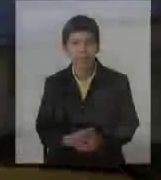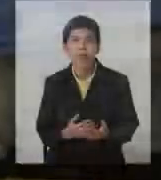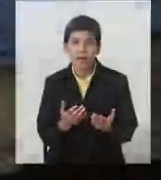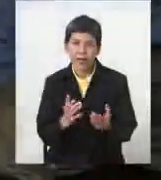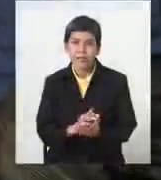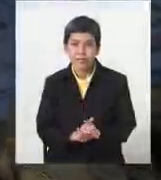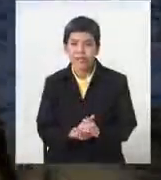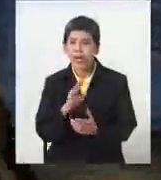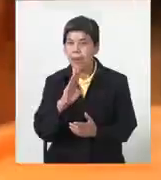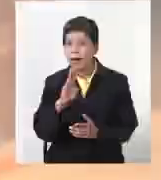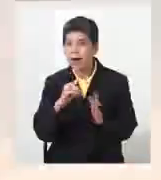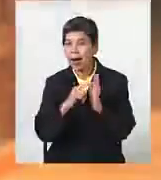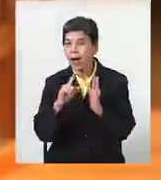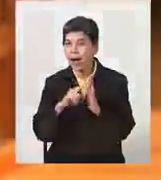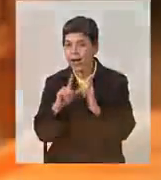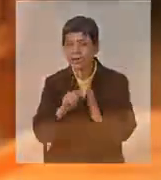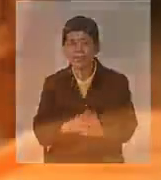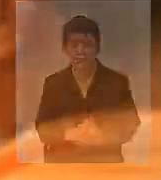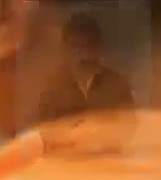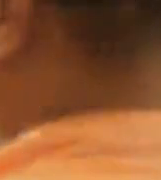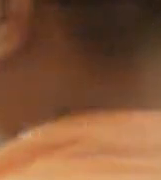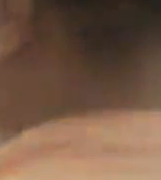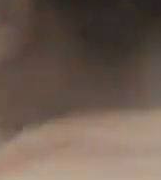จ้ะคือคุณบาเละ